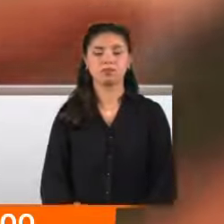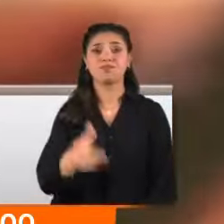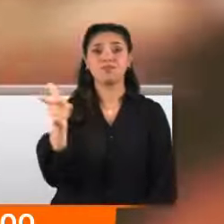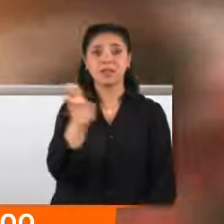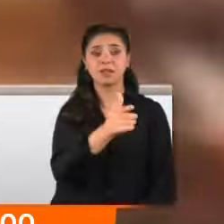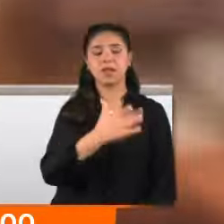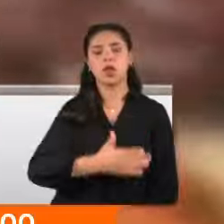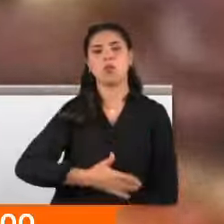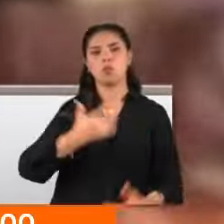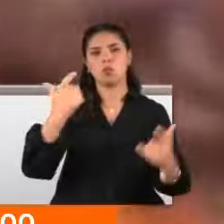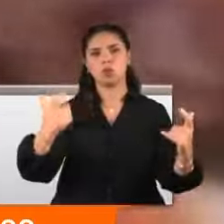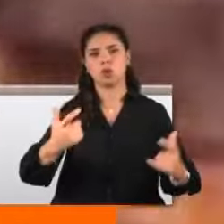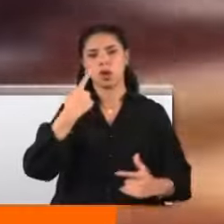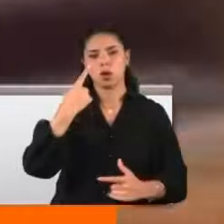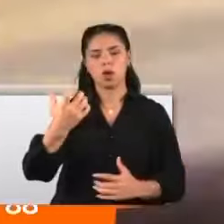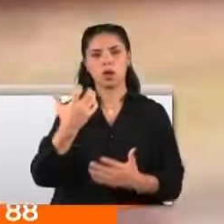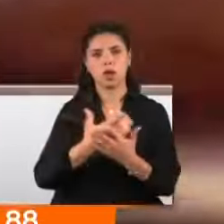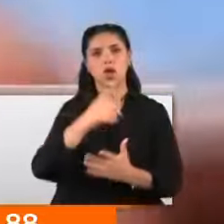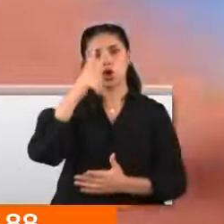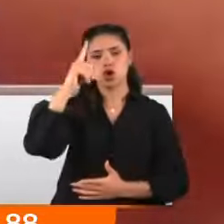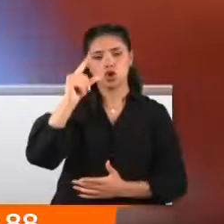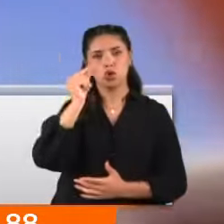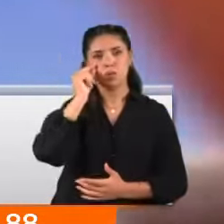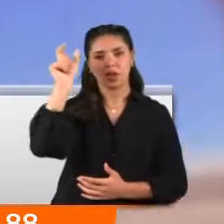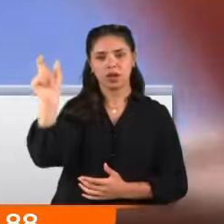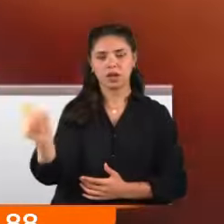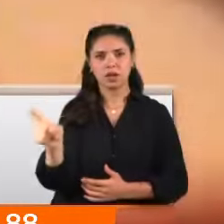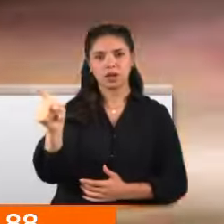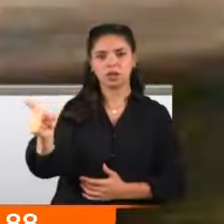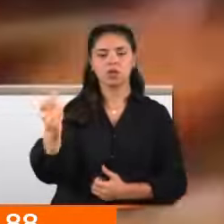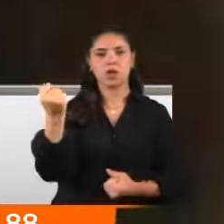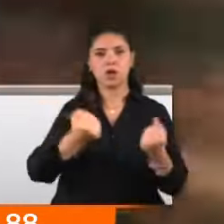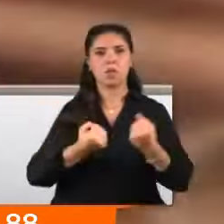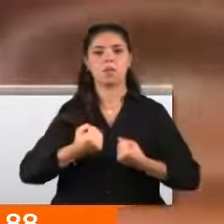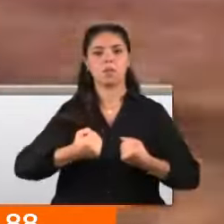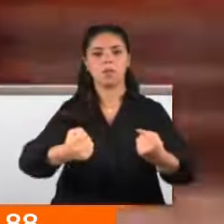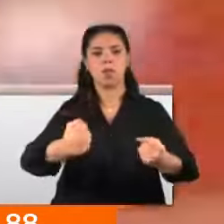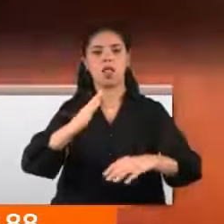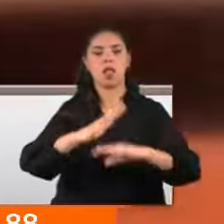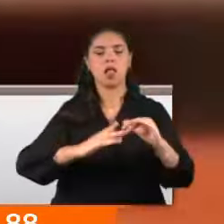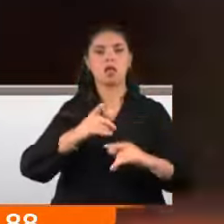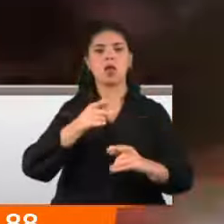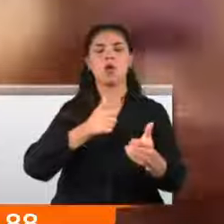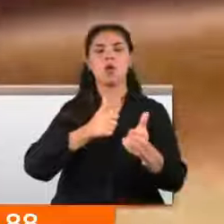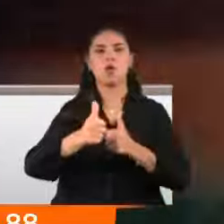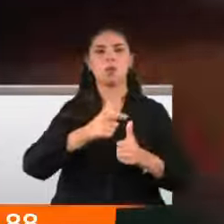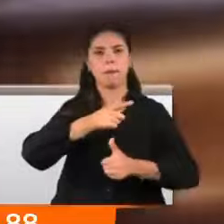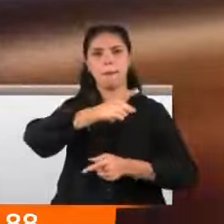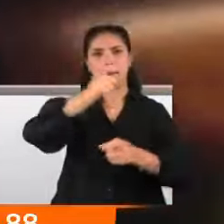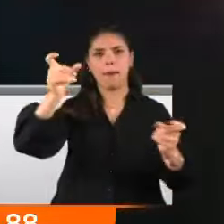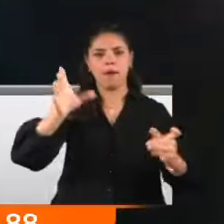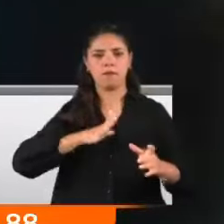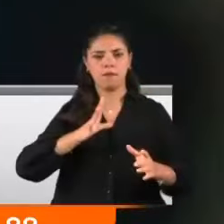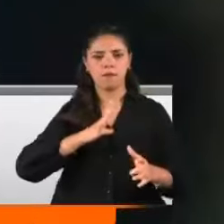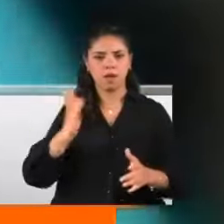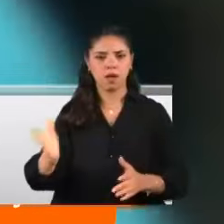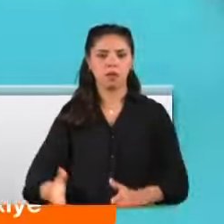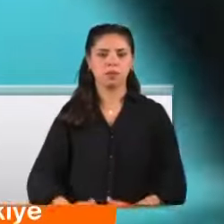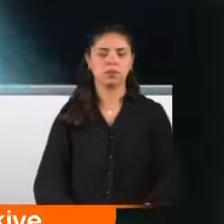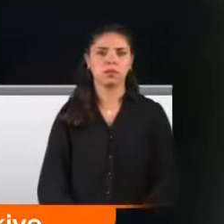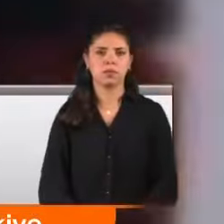Görüntüler Bursa'da kaydedildi. Şüpheli 11 Eylül bulvarında aracıyla ilerliyordu. Elinde ise otomatik tabanca vardı. Seyir halindeyken